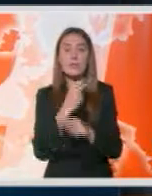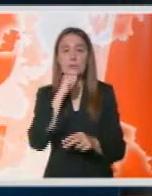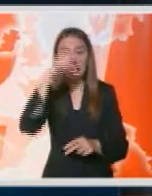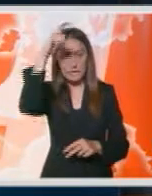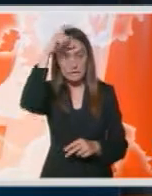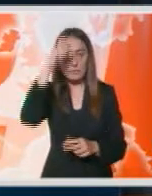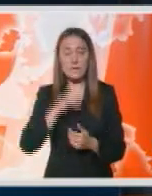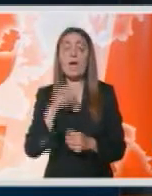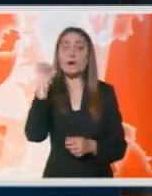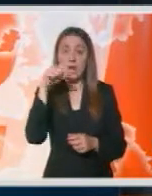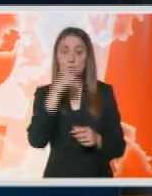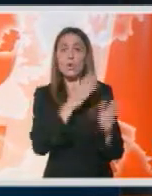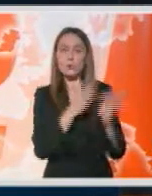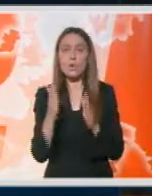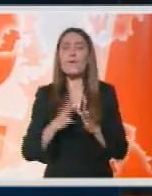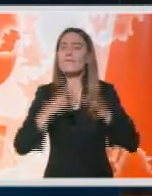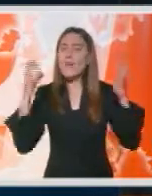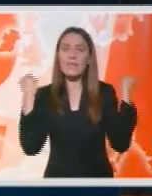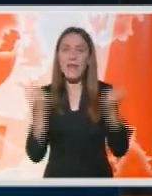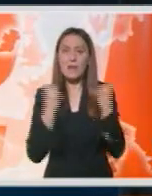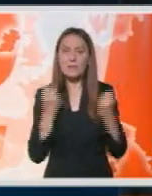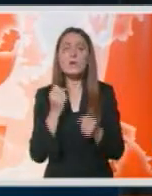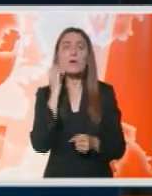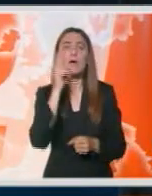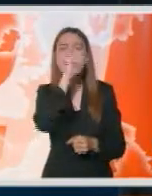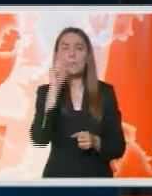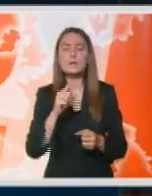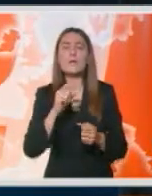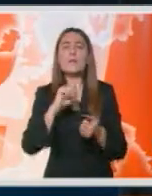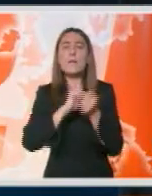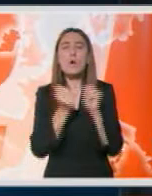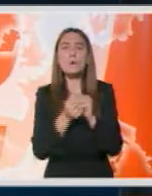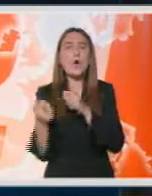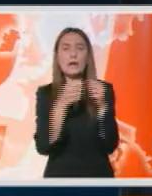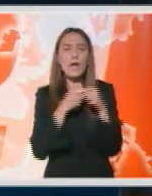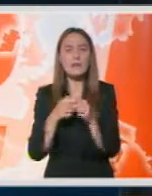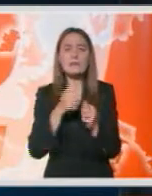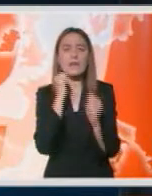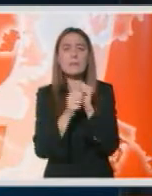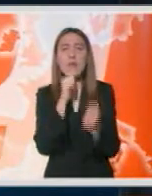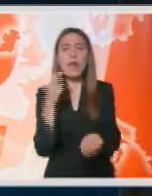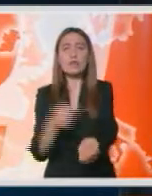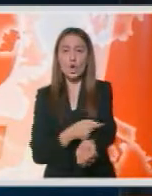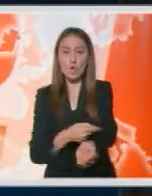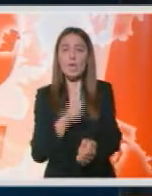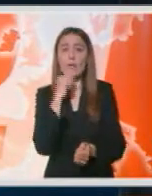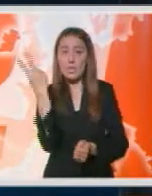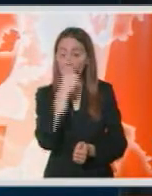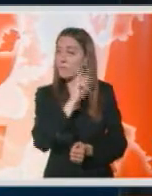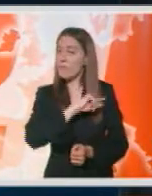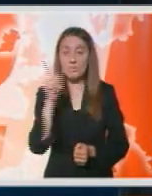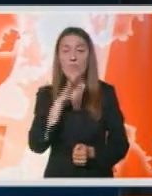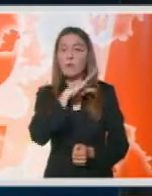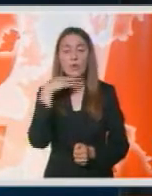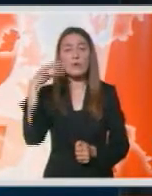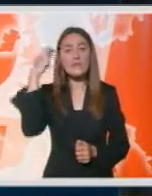Srbije, da su u toku neke velike akcije kada je pitanje borba protiv organizovanog kriminala i droge i naravno da nije dovoljno